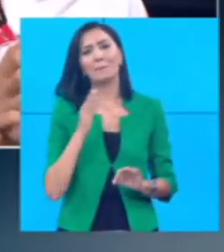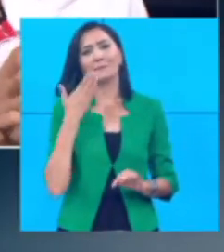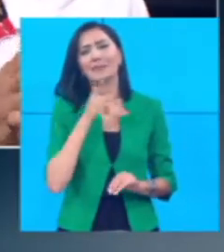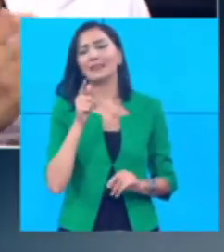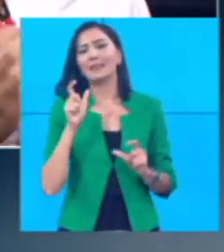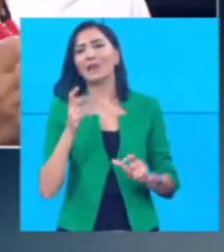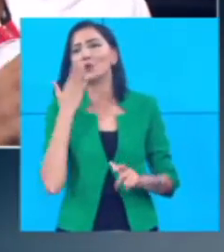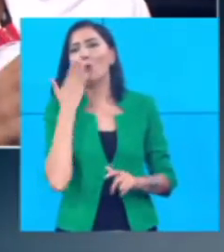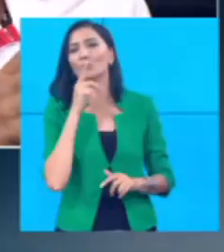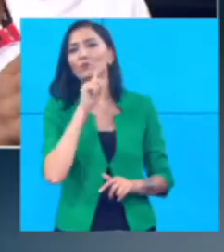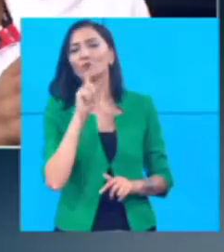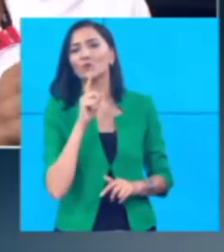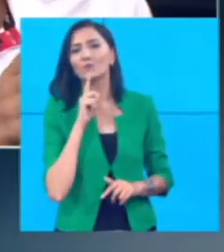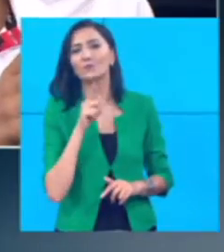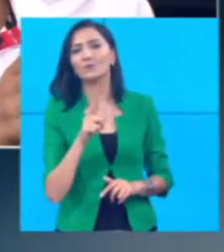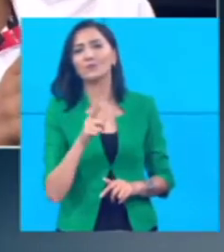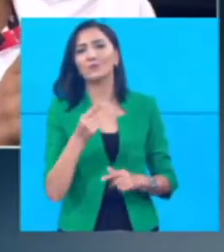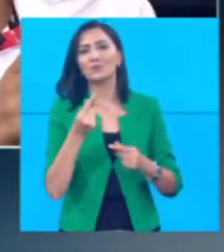gitmeye. Nerede okuyorsun?